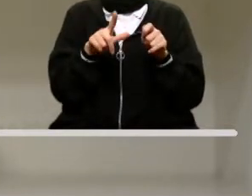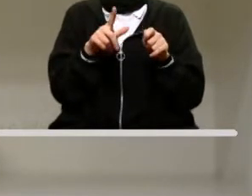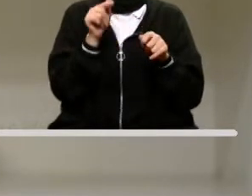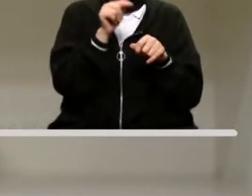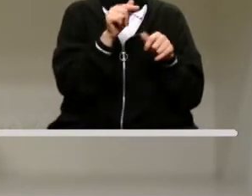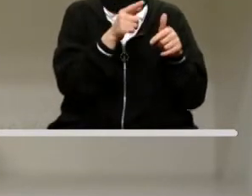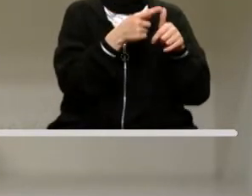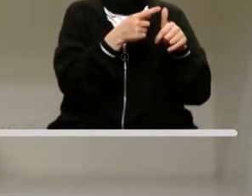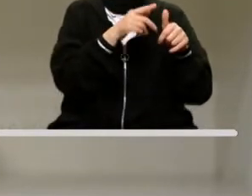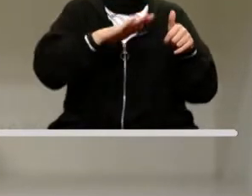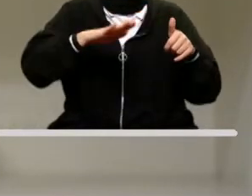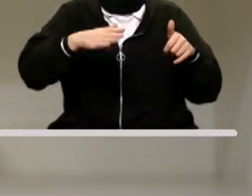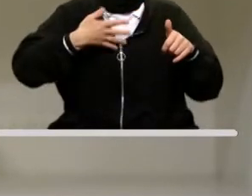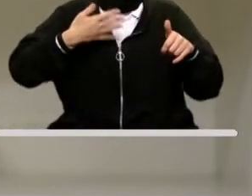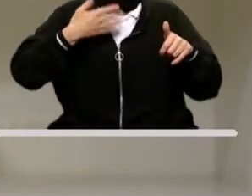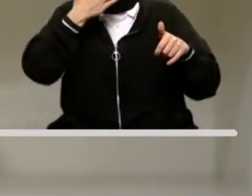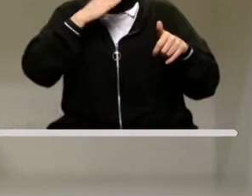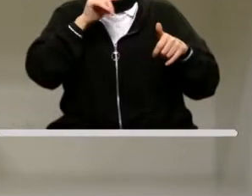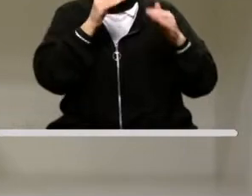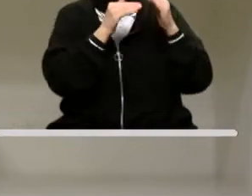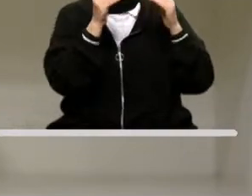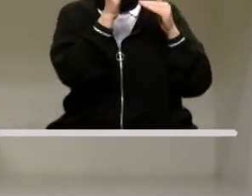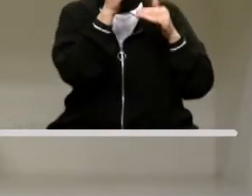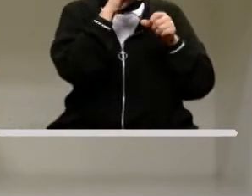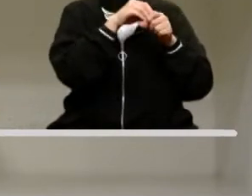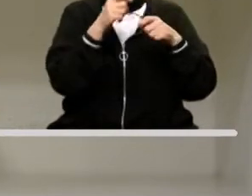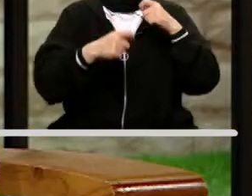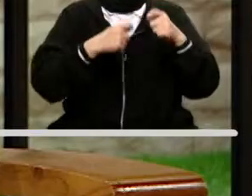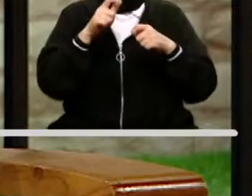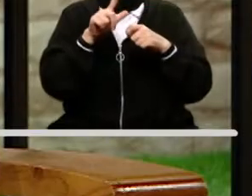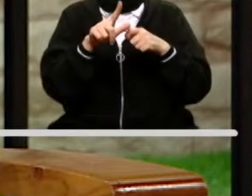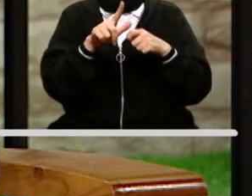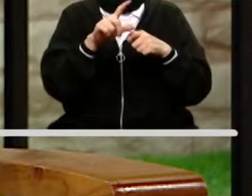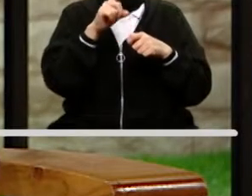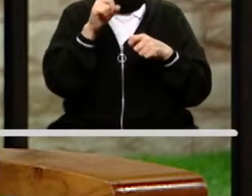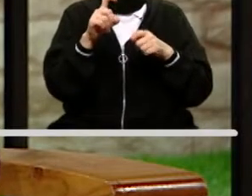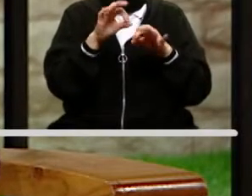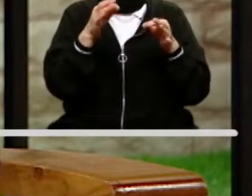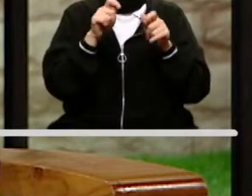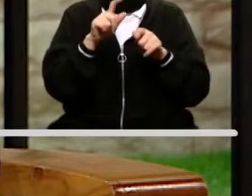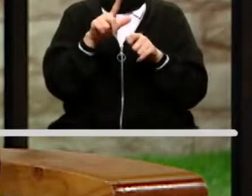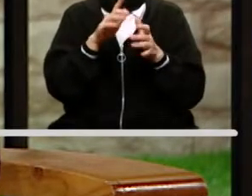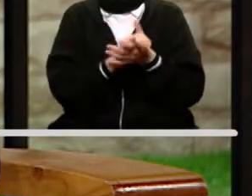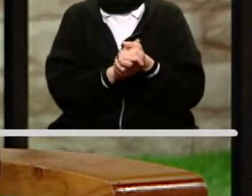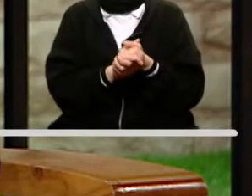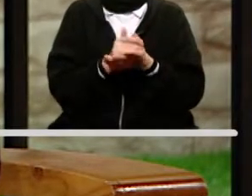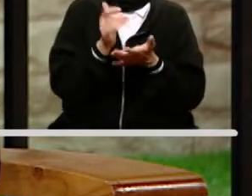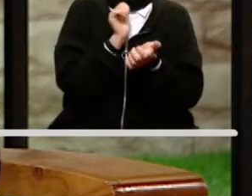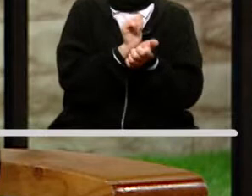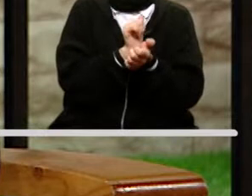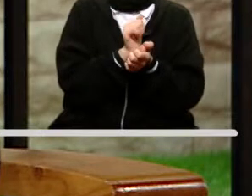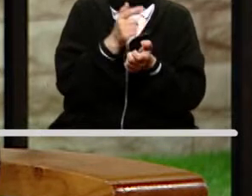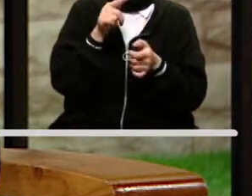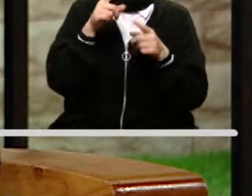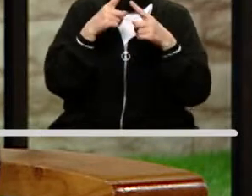işte zayıf, ben bunu geliştirmek için çalışmalıyım diye mi düşünmeli aile? Evet, şimdi aile bir kere çocuğunun genetik geliş